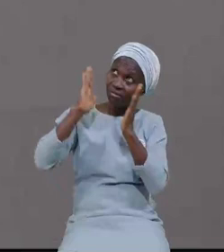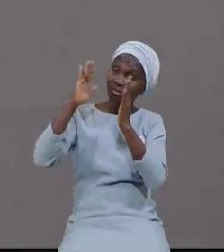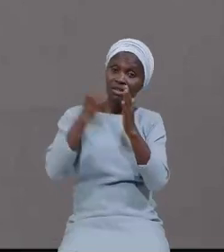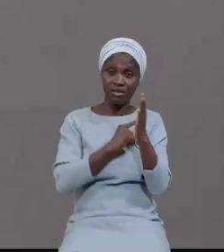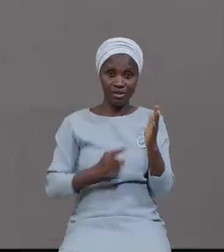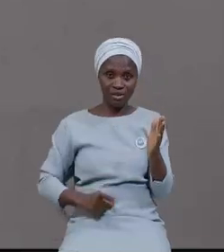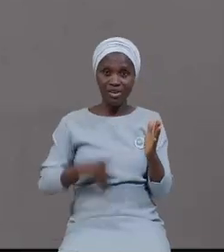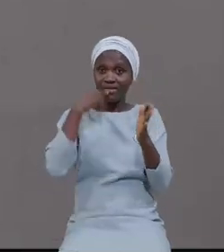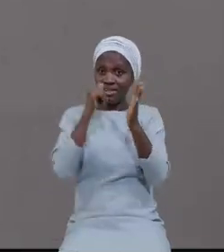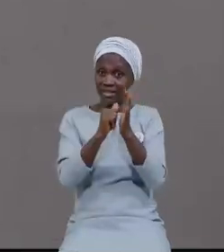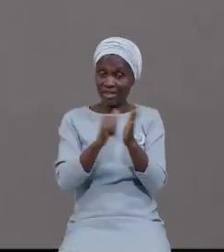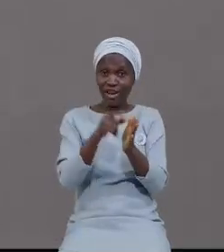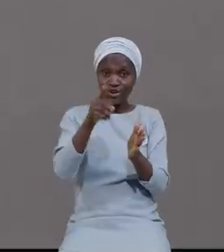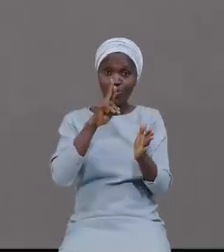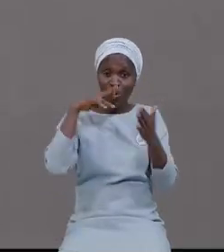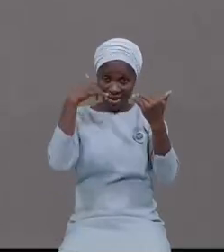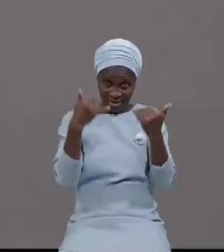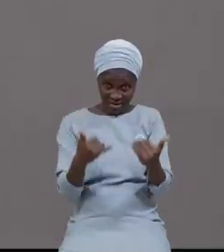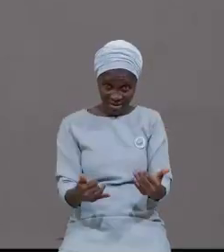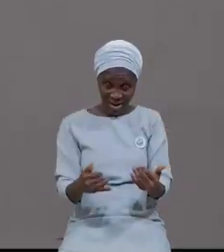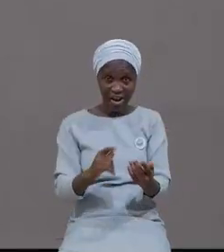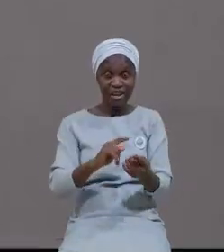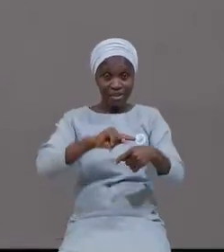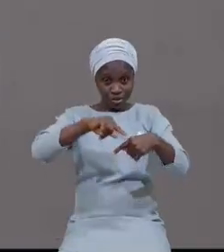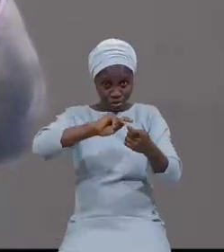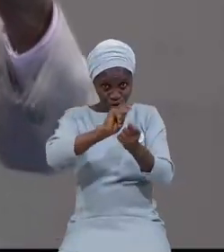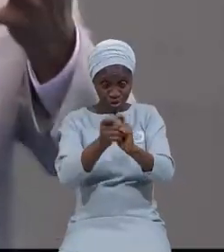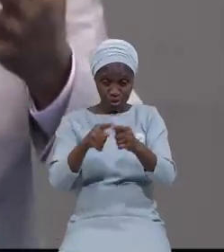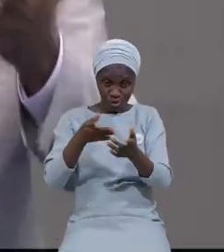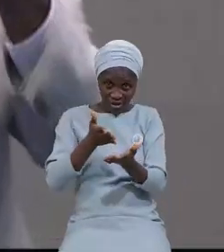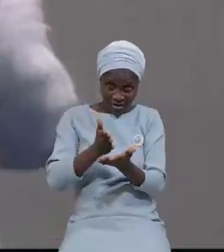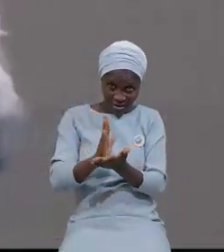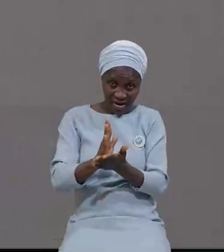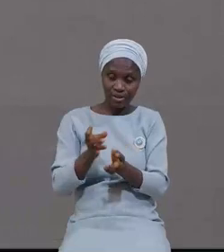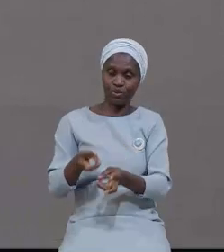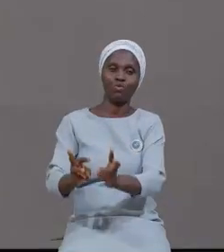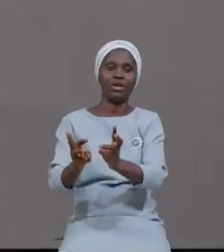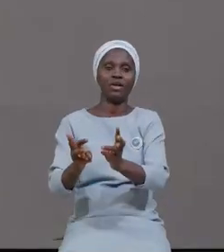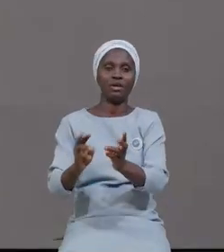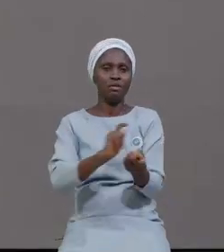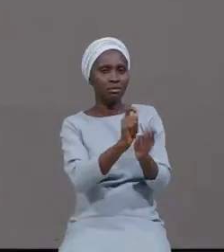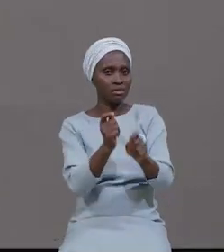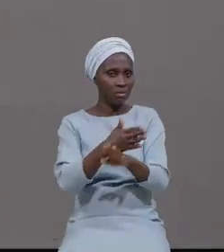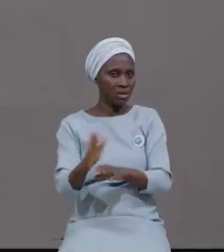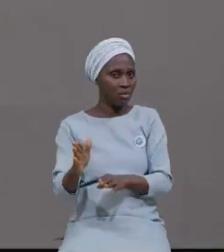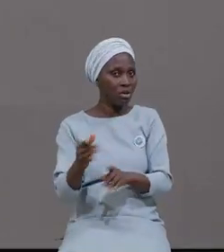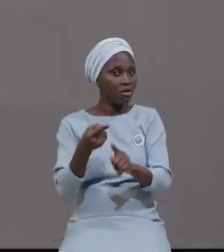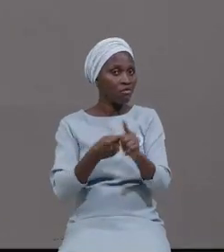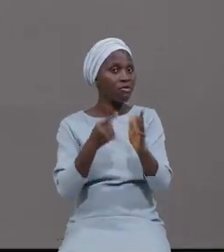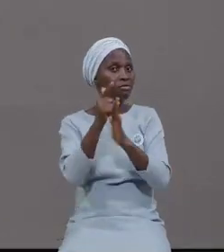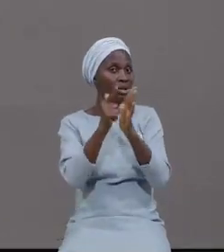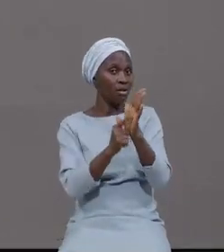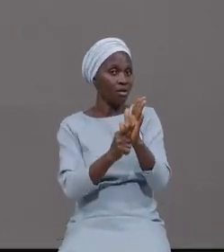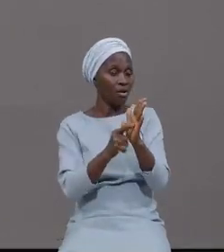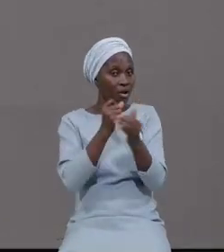et dit tu es m te tu tournes vers la bonne direction tu te détournes